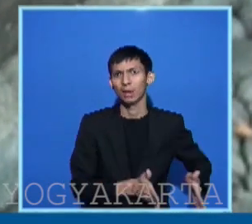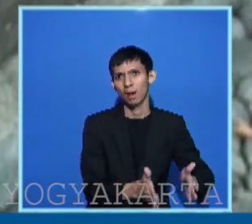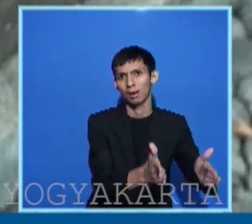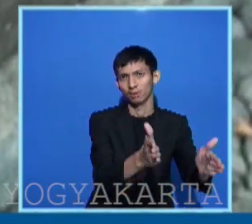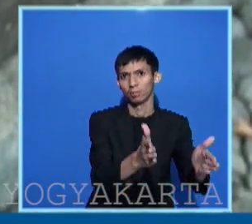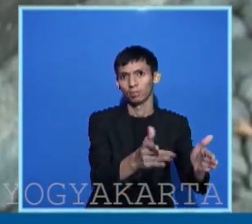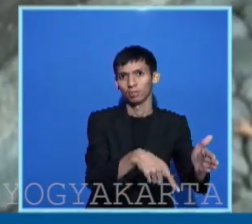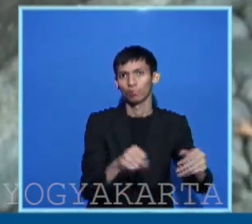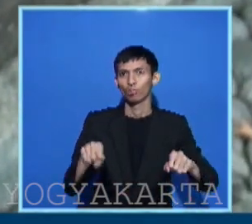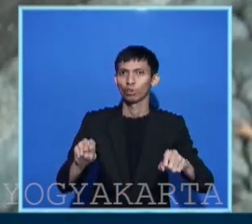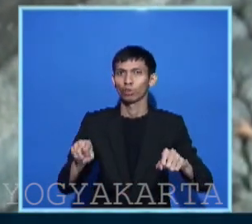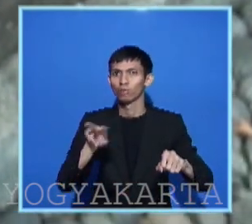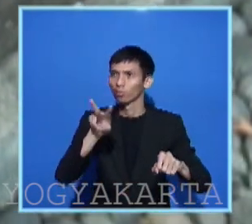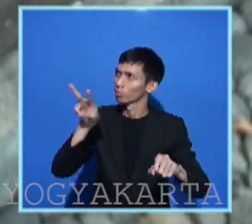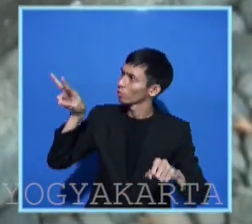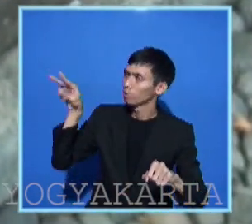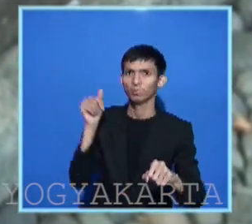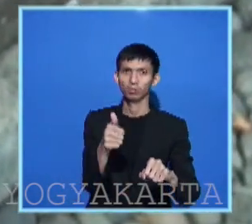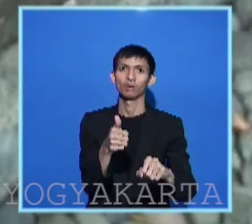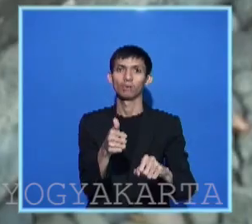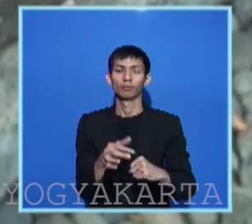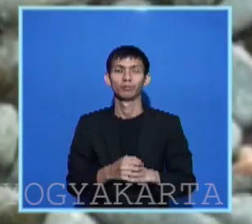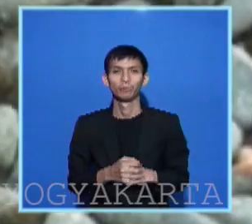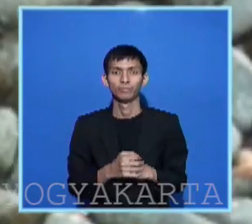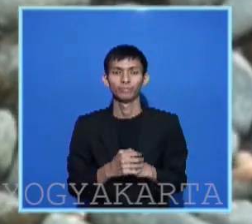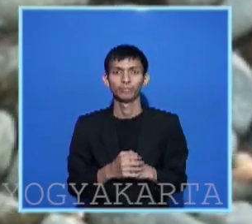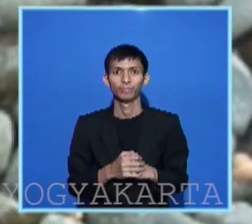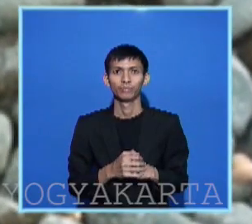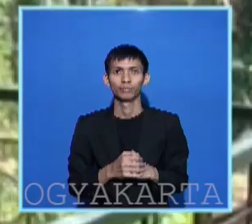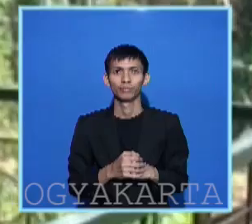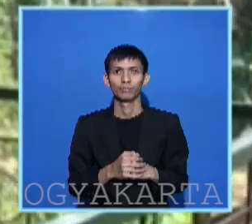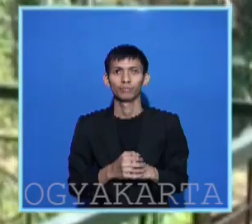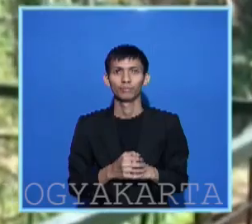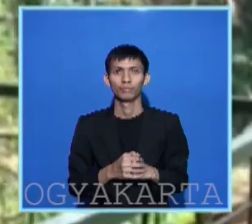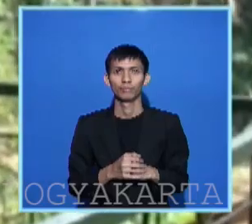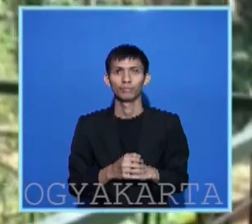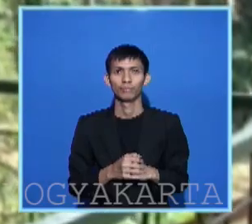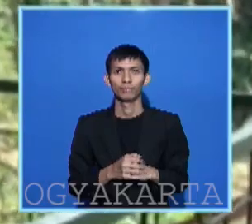ketingal saking tebih Lan gampil dipun padosi Adi nugroholan Wendy Wicaksono asung